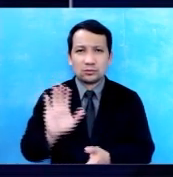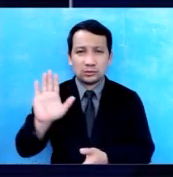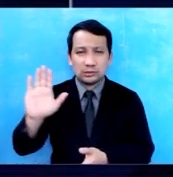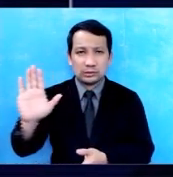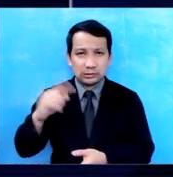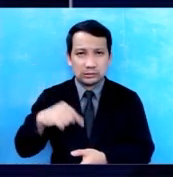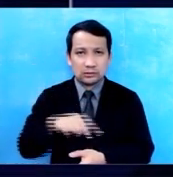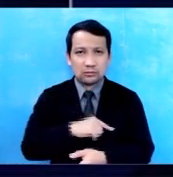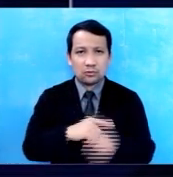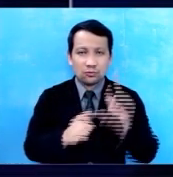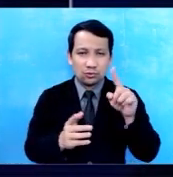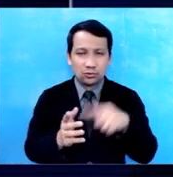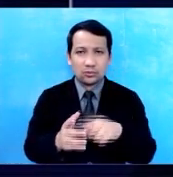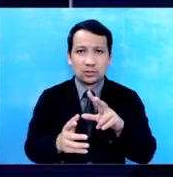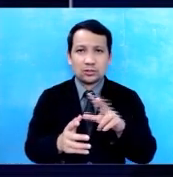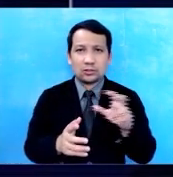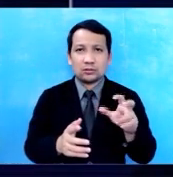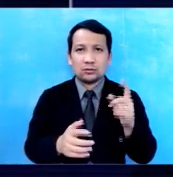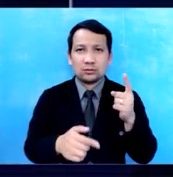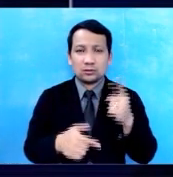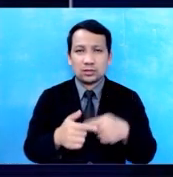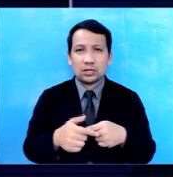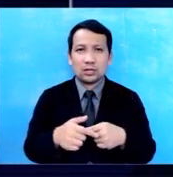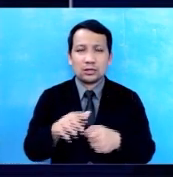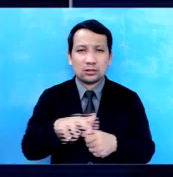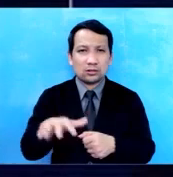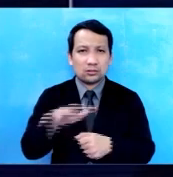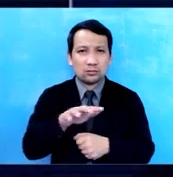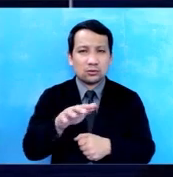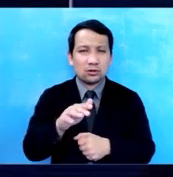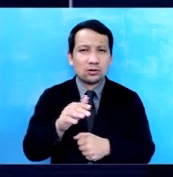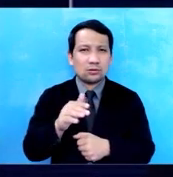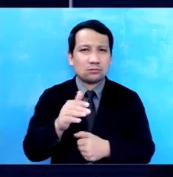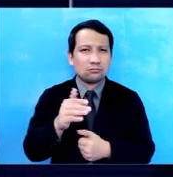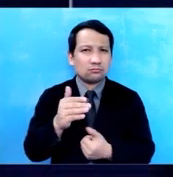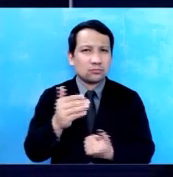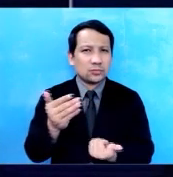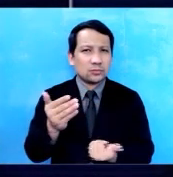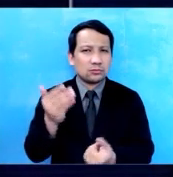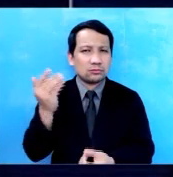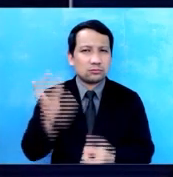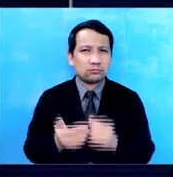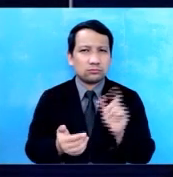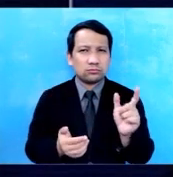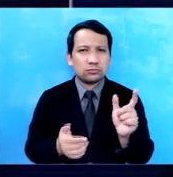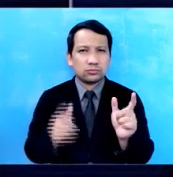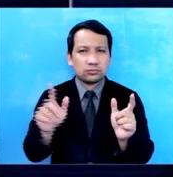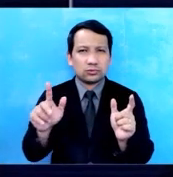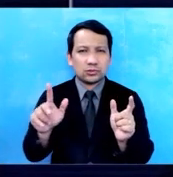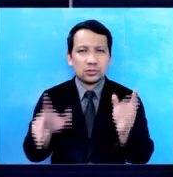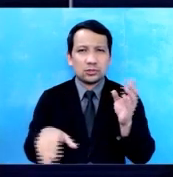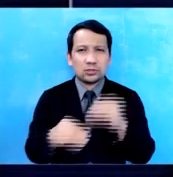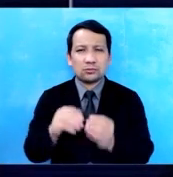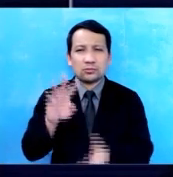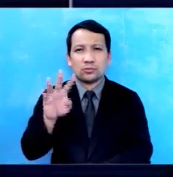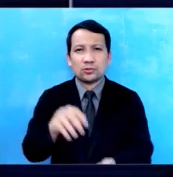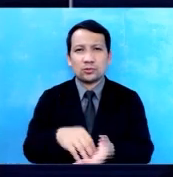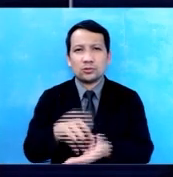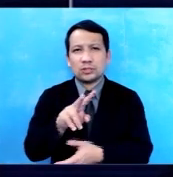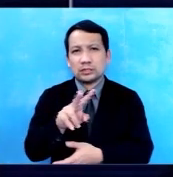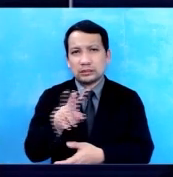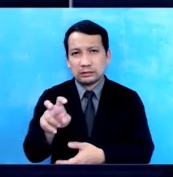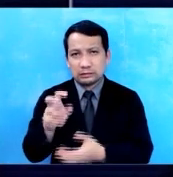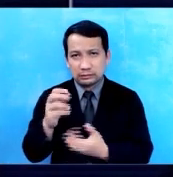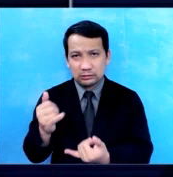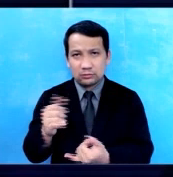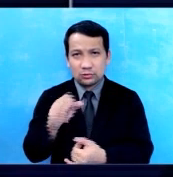at 1,350 pesos naman ang sa empleyado. Pero pagdating ng 2023, magiging 4,200 ang